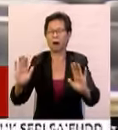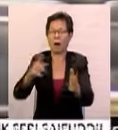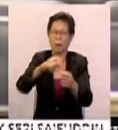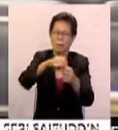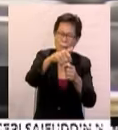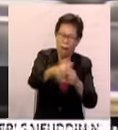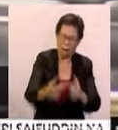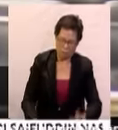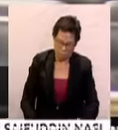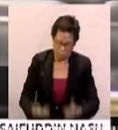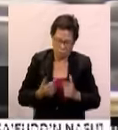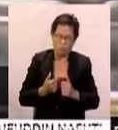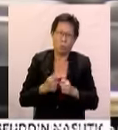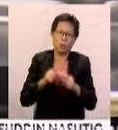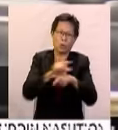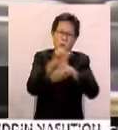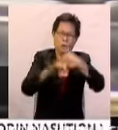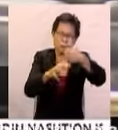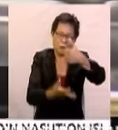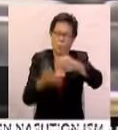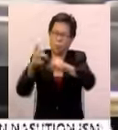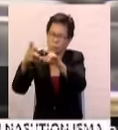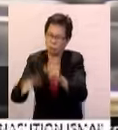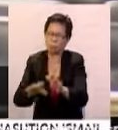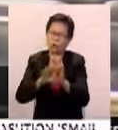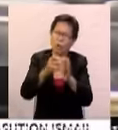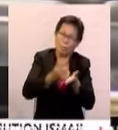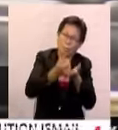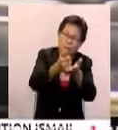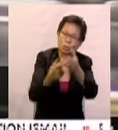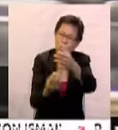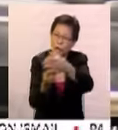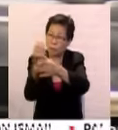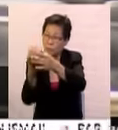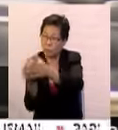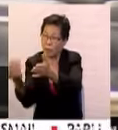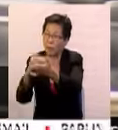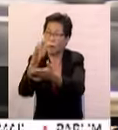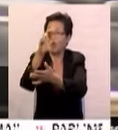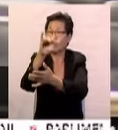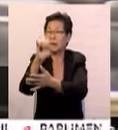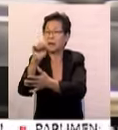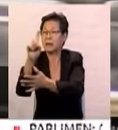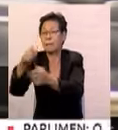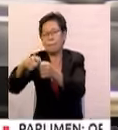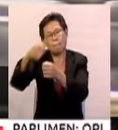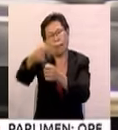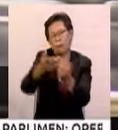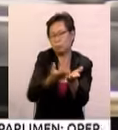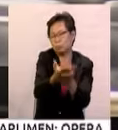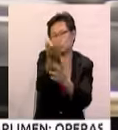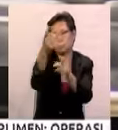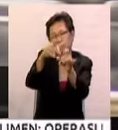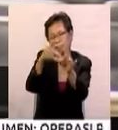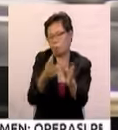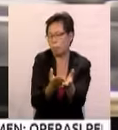sara hidup yang menggunakan tabungan peserta seperti bantuan tanam semula RISDA dibayar terus kepada peserta-peserta.